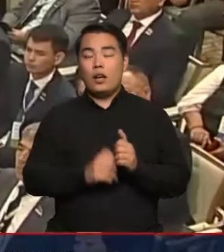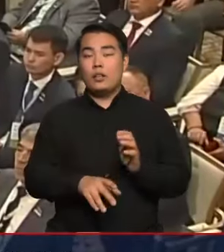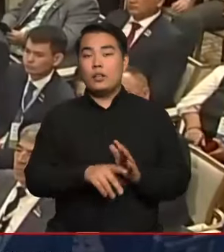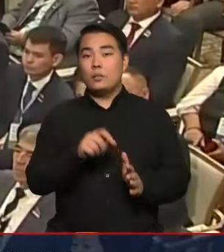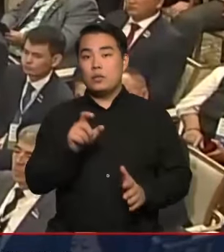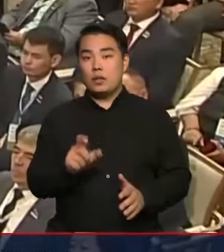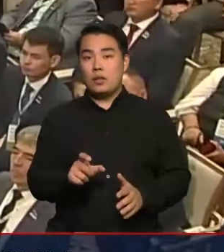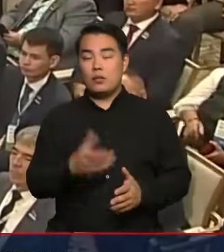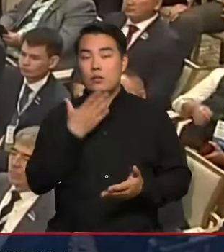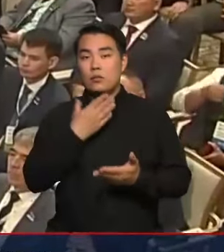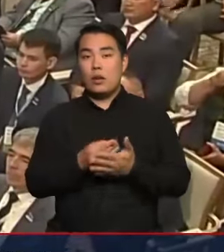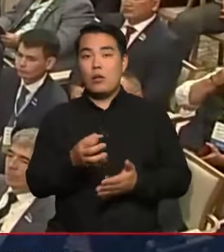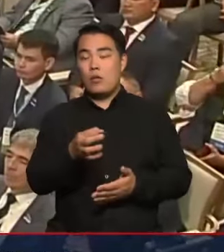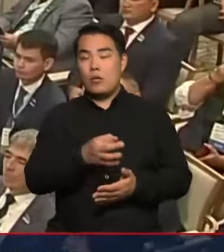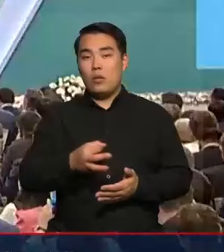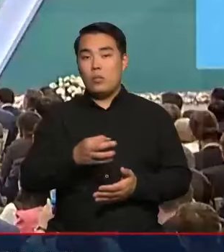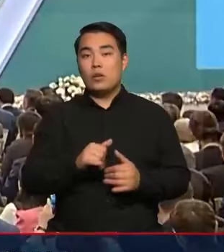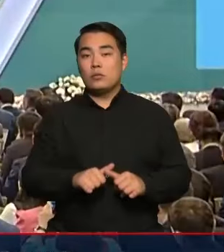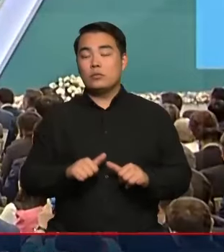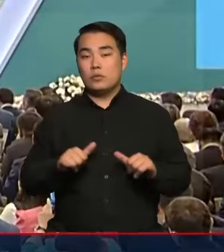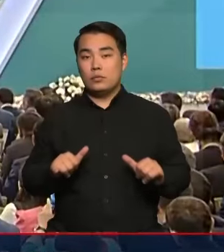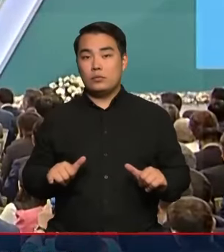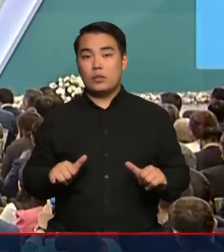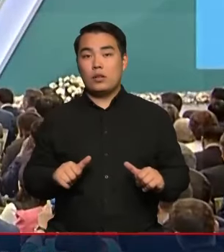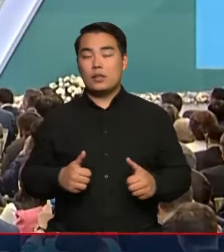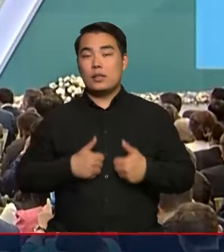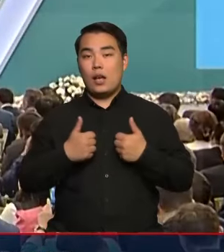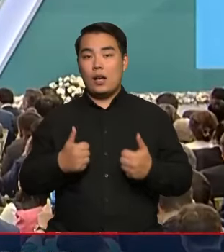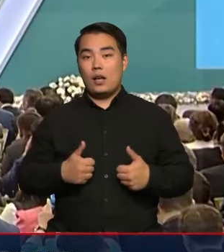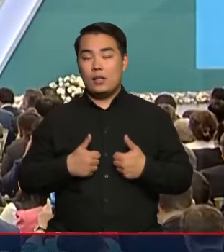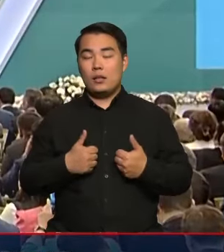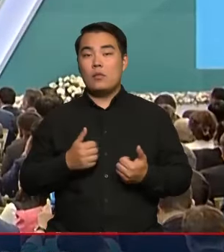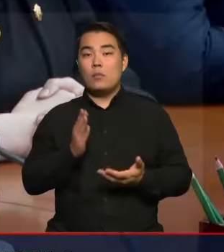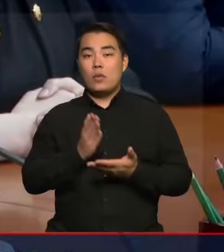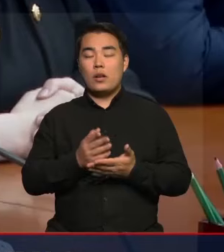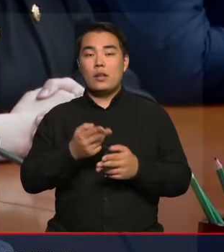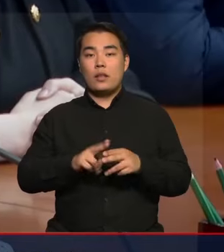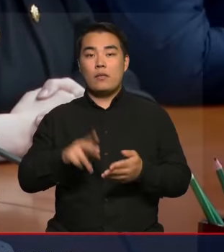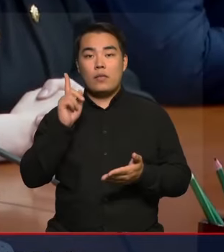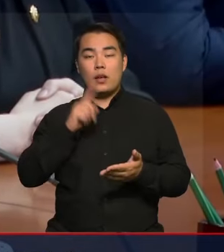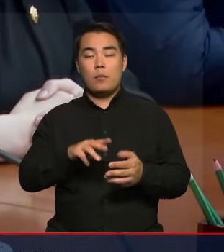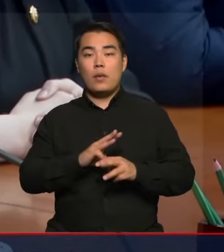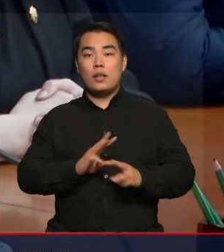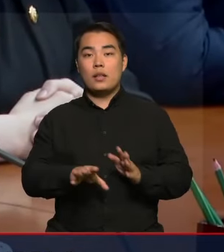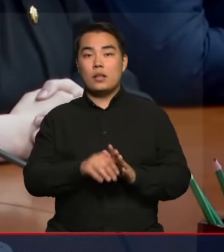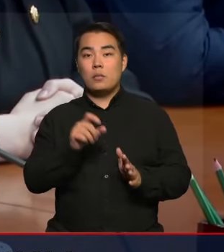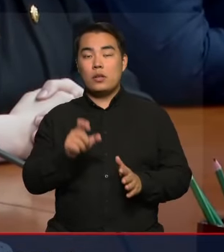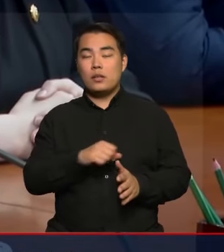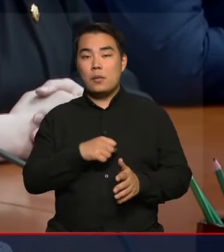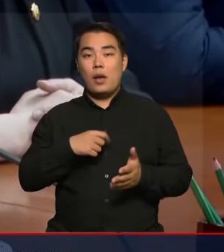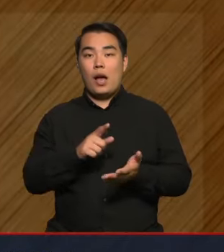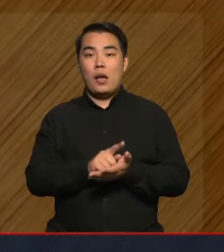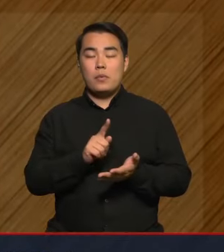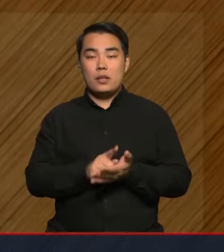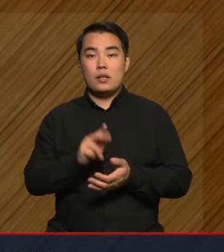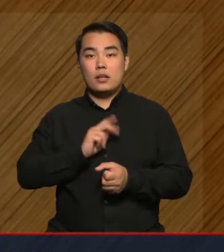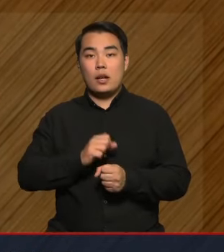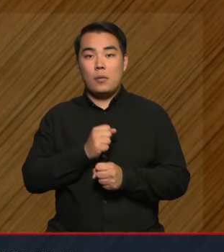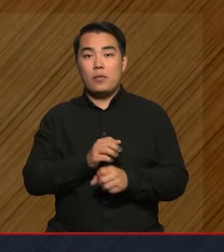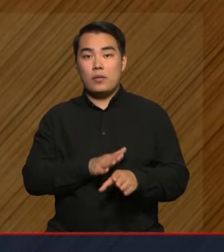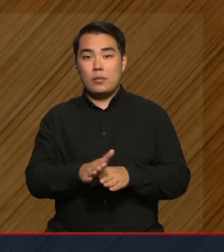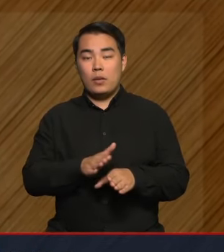депутат өз ауданын өркендетуге атсаласады деп сенемін. Мәслихат депутаттары жалпылттық міндеттерді жүзеге асырудан